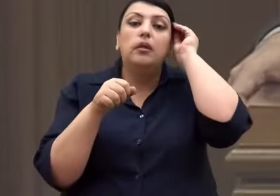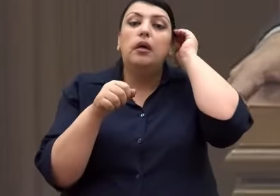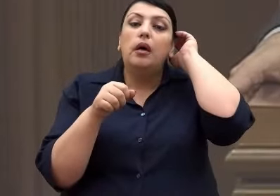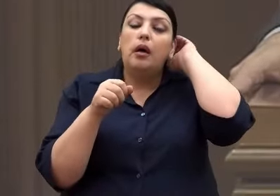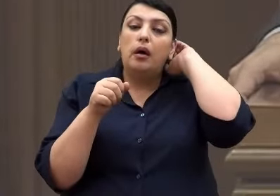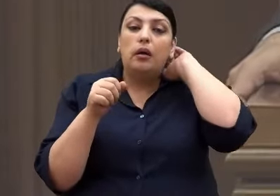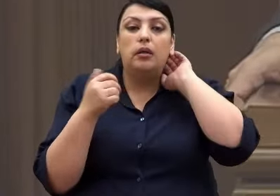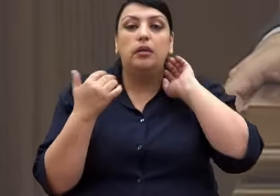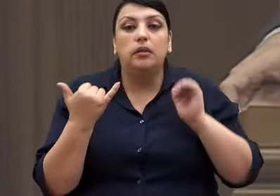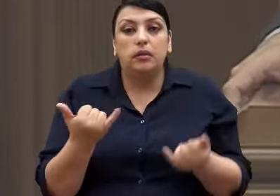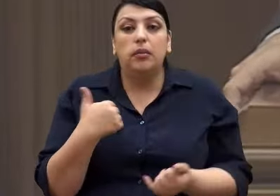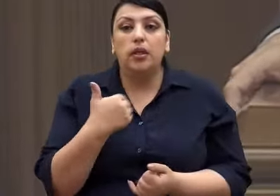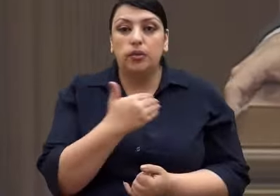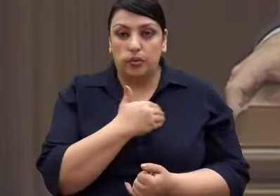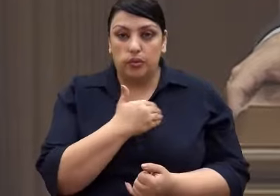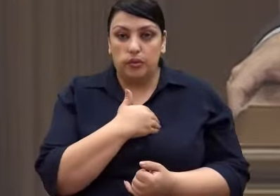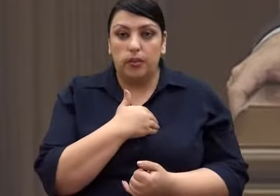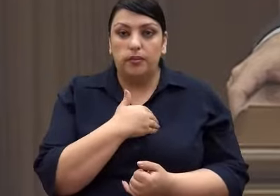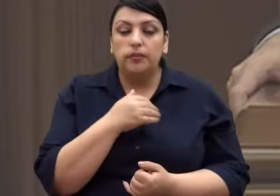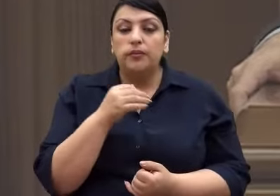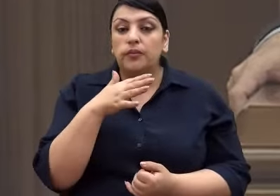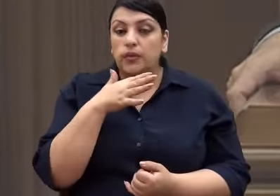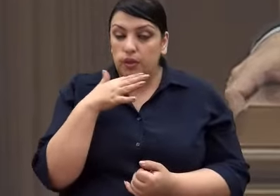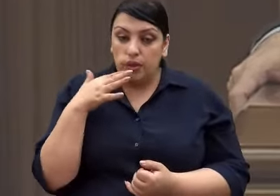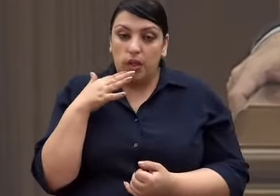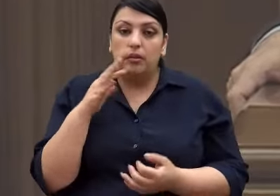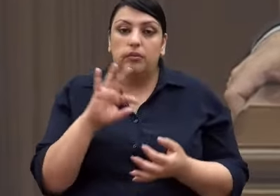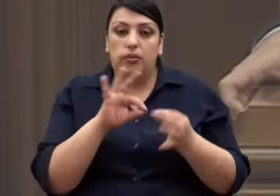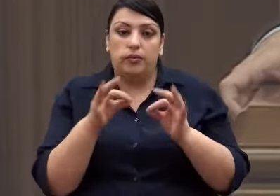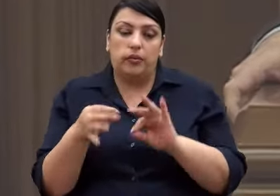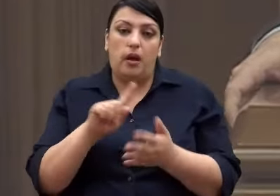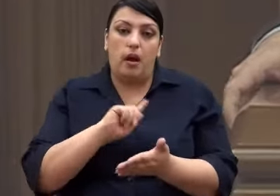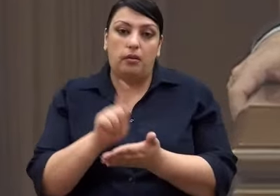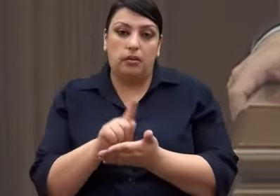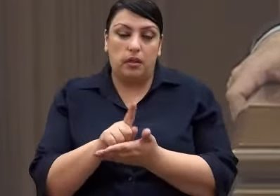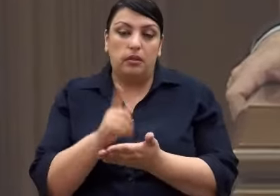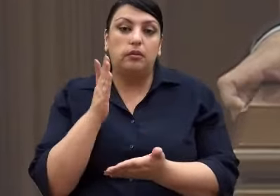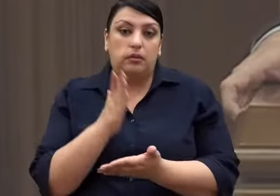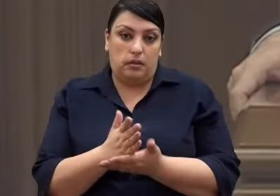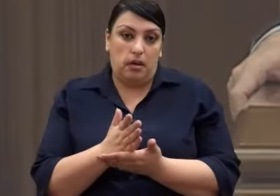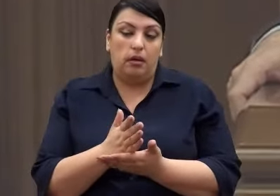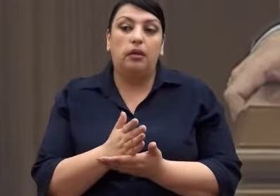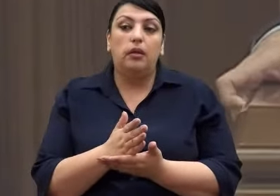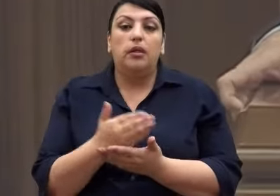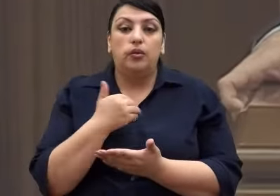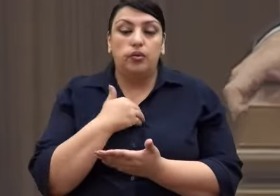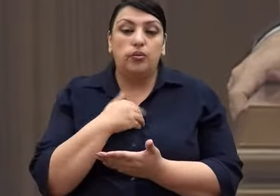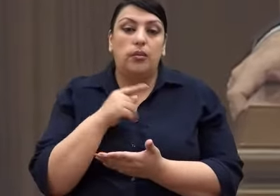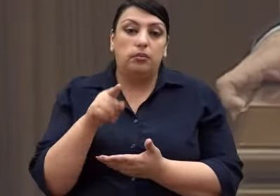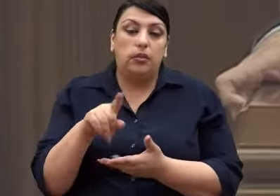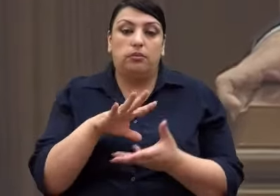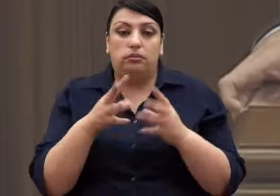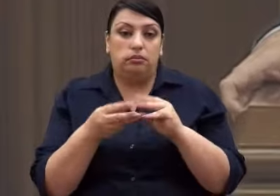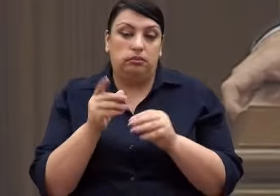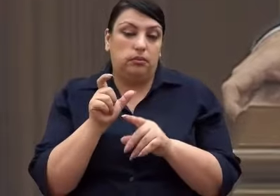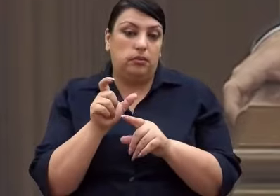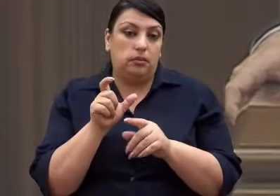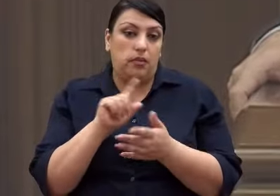բայց այստեղ, երբ բովանդակային հարցեր են բարձրացվում, ես կցանկանայի այդ բովանդակային հարցերի շուրջ